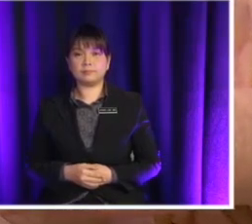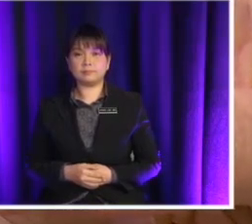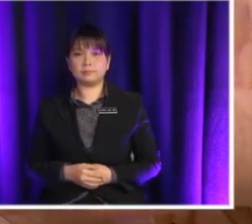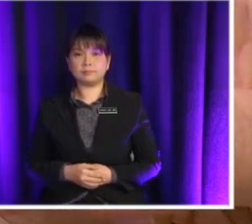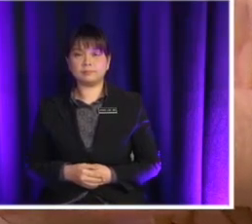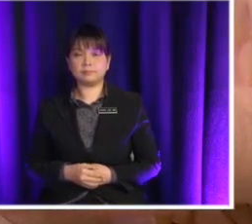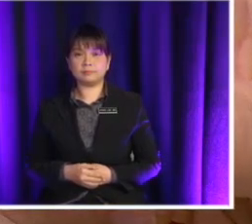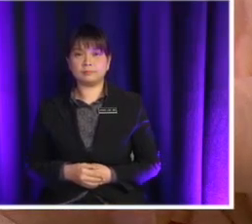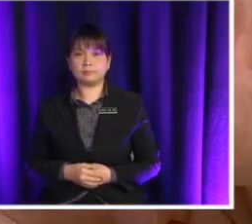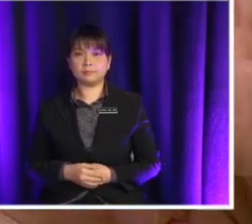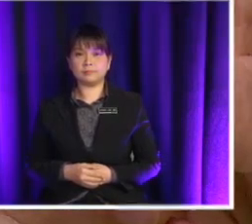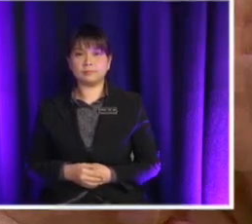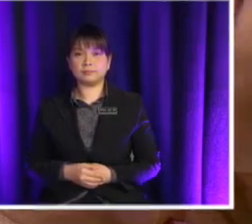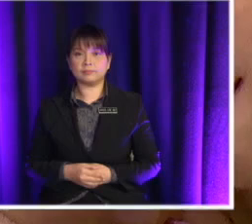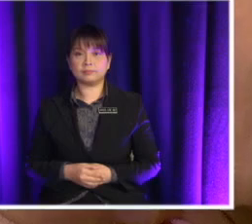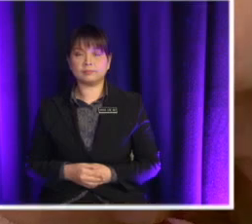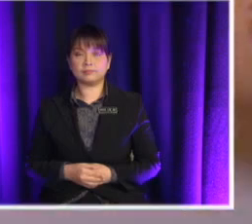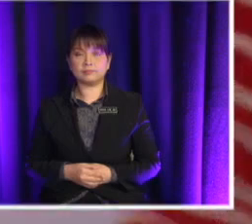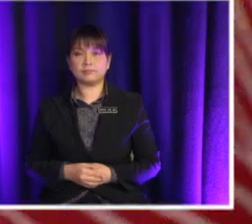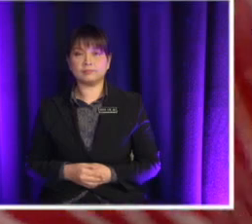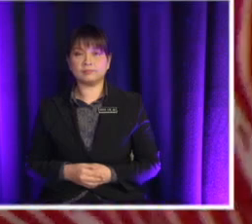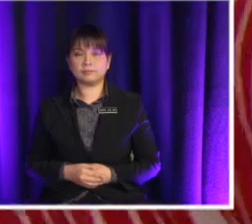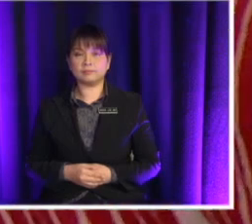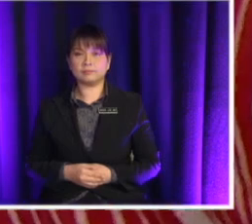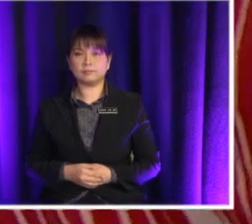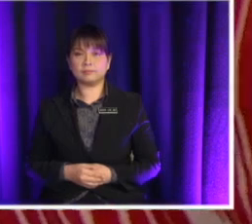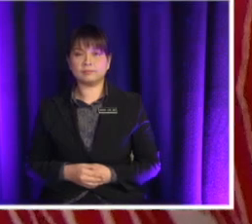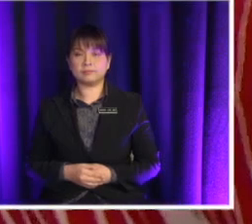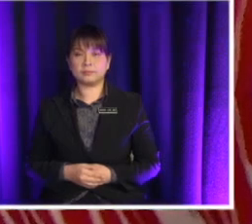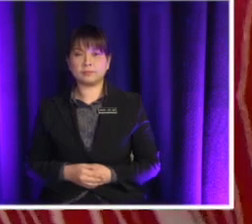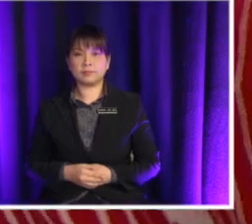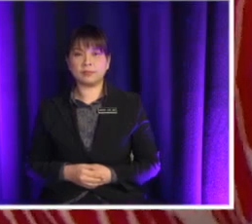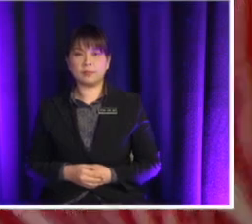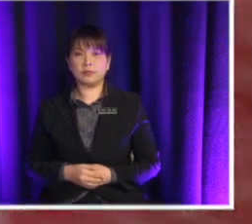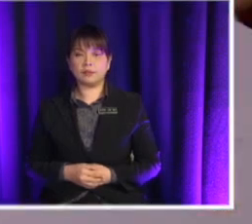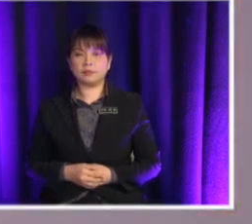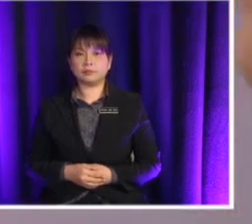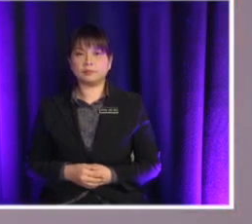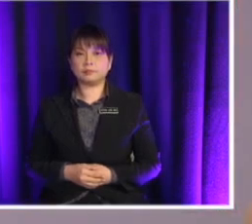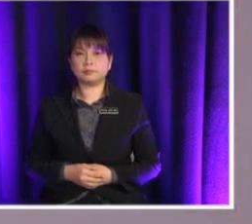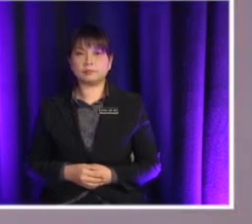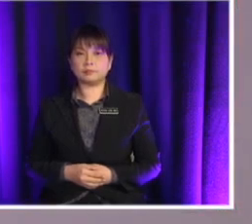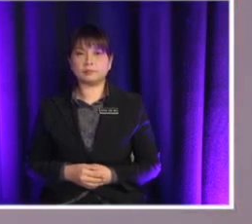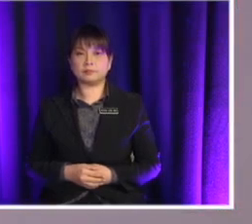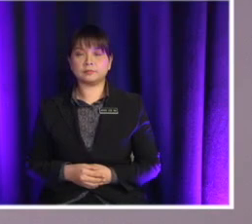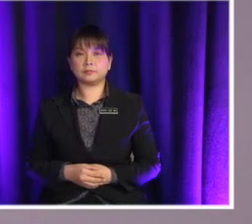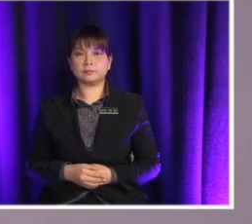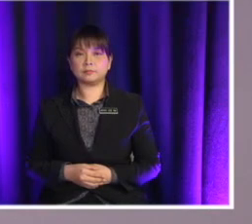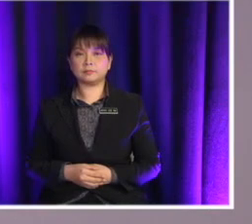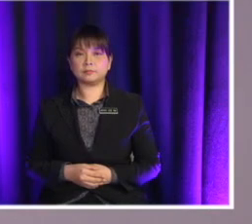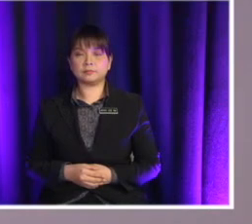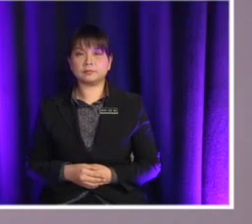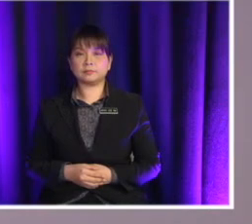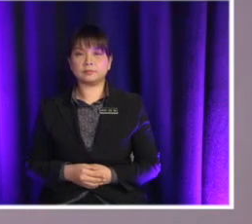Okey, dia cikgu. betul. Itu dia. Okey, dah sambung. Okey. So disambung di sini, okey, kita sambungkan dengan